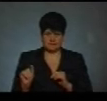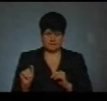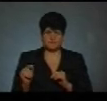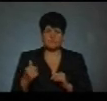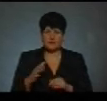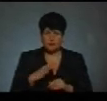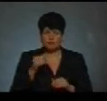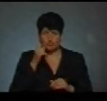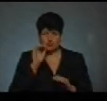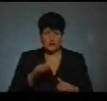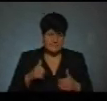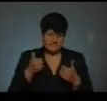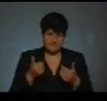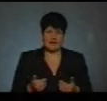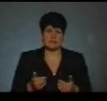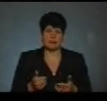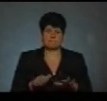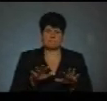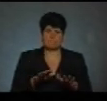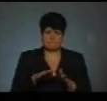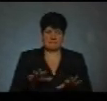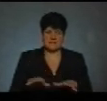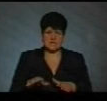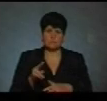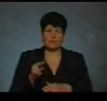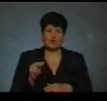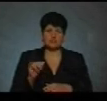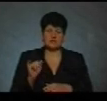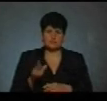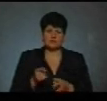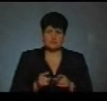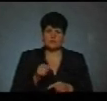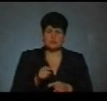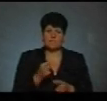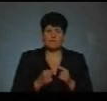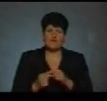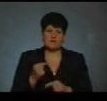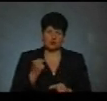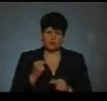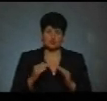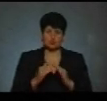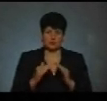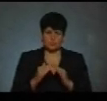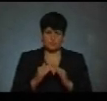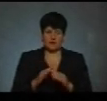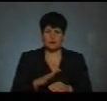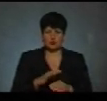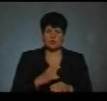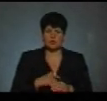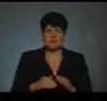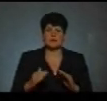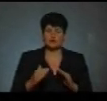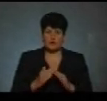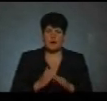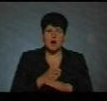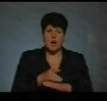Було вчора звернення до містян з міста Почаїв, щоб дійсно вони повернулися в домівки, перебували в себе вдома, а щоб